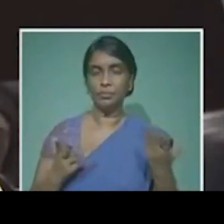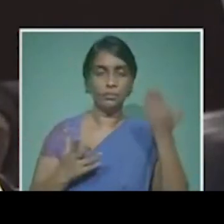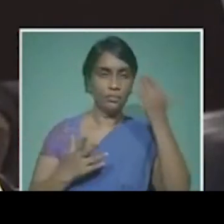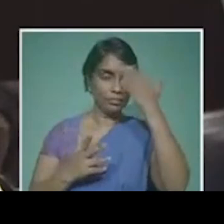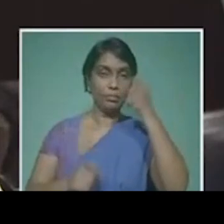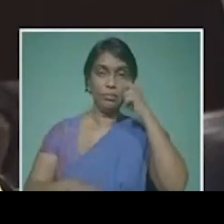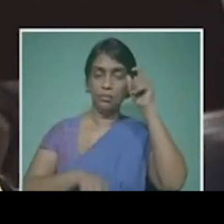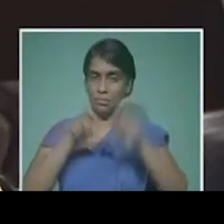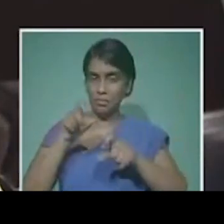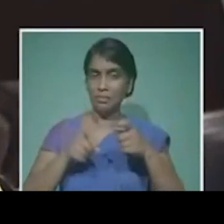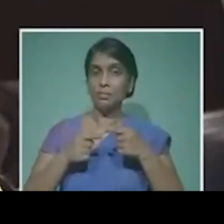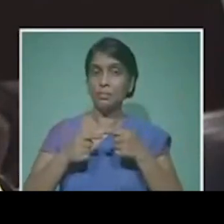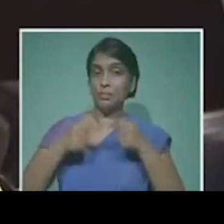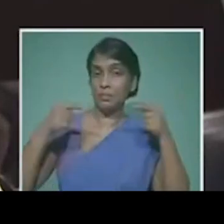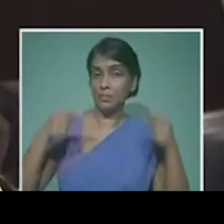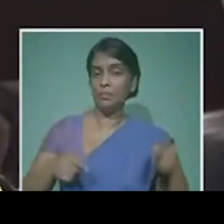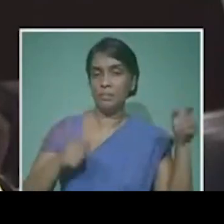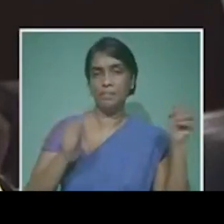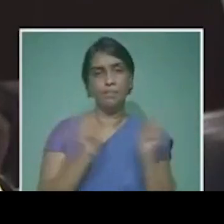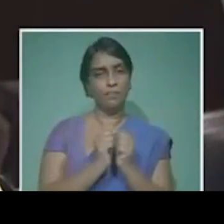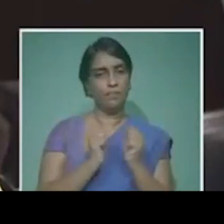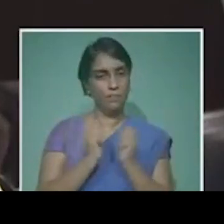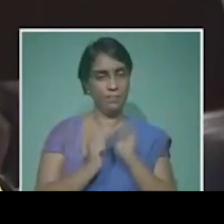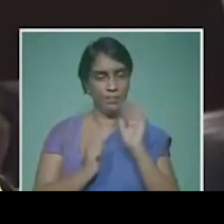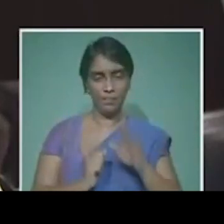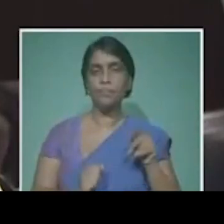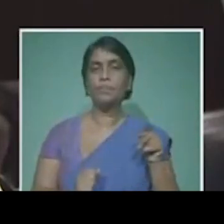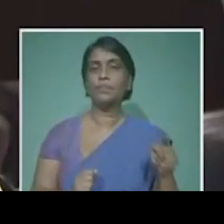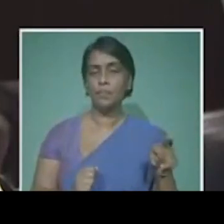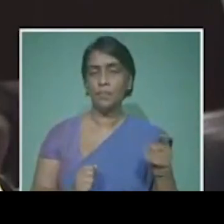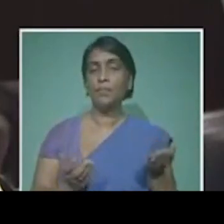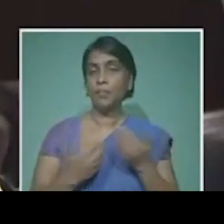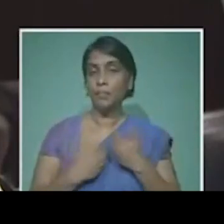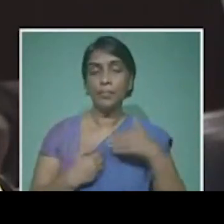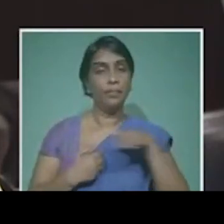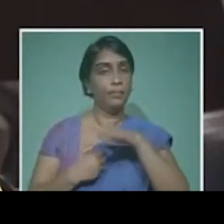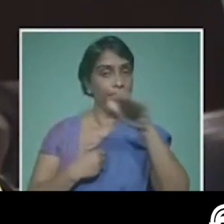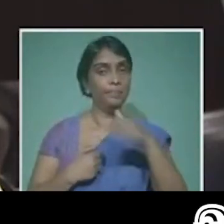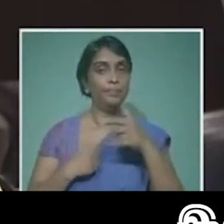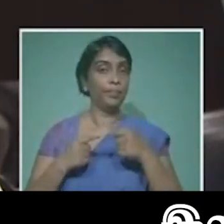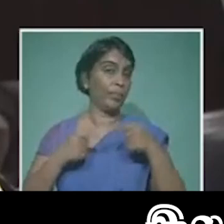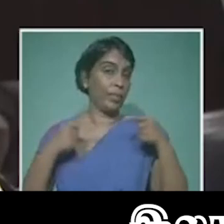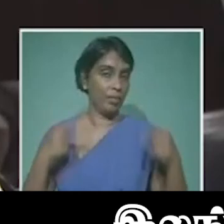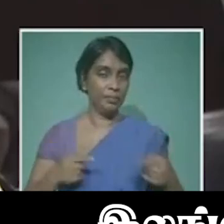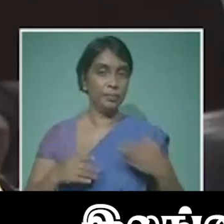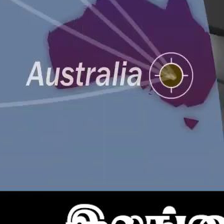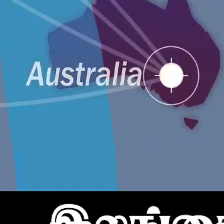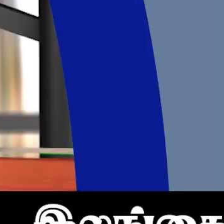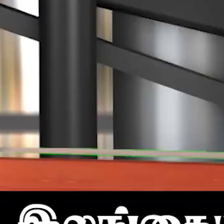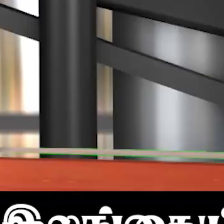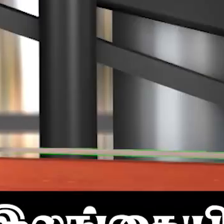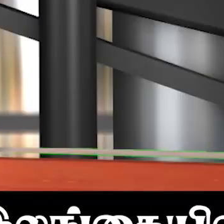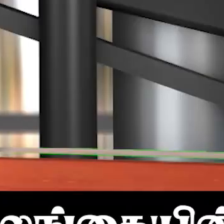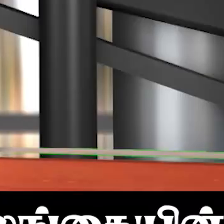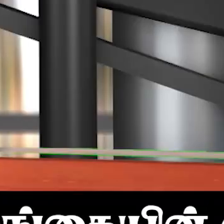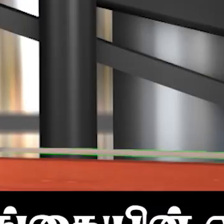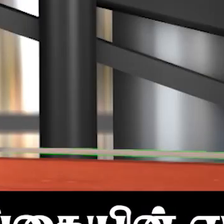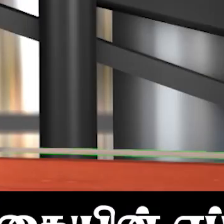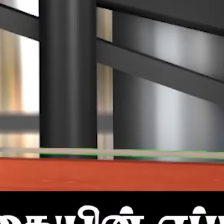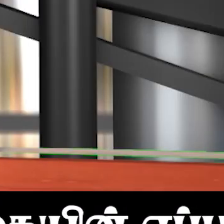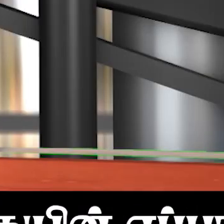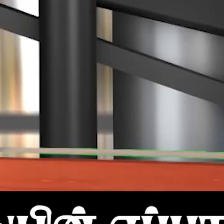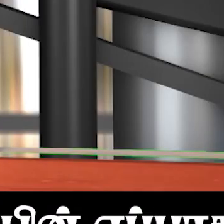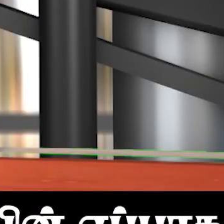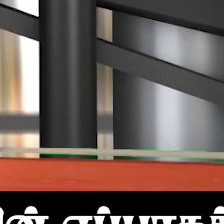பேசுவதாக கூறுகின்றனர். குறுந்தூர்மலை விடயத்தில் நாம் விட்டுக் கொடுக்க மாட்டோம், எமது உயிரை கொடுத்தாவது ஆக்கிரமிப்பை தடுப்போம் என தெரிவித்துள்ளார். சர்வதேச